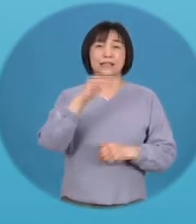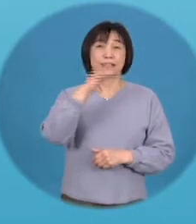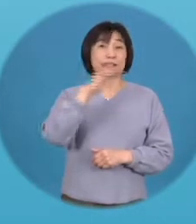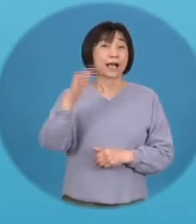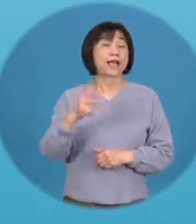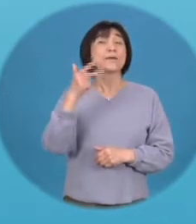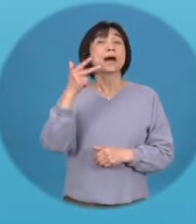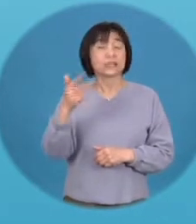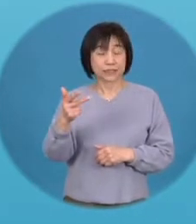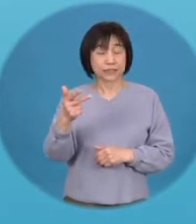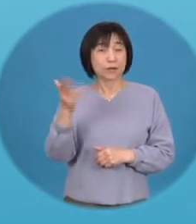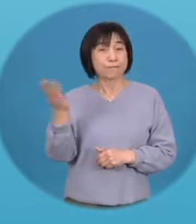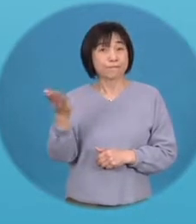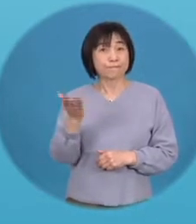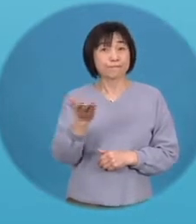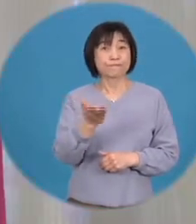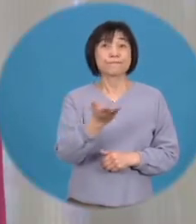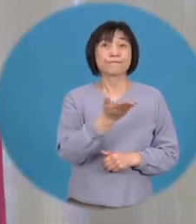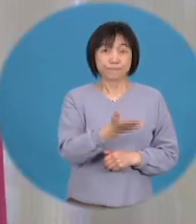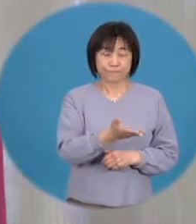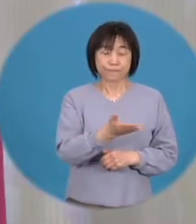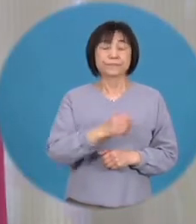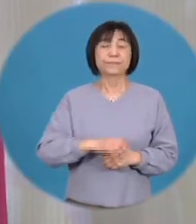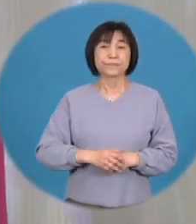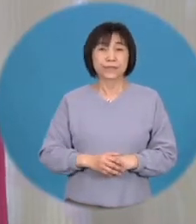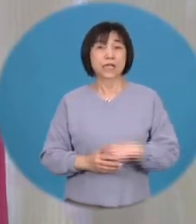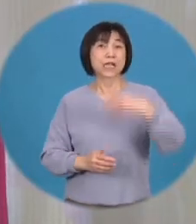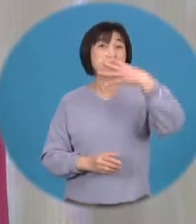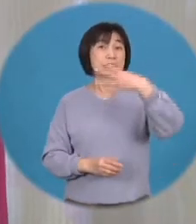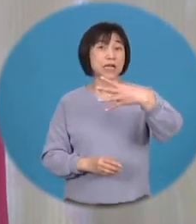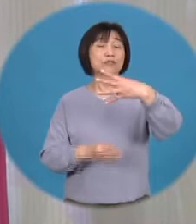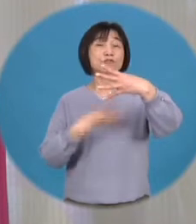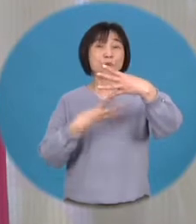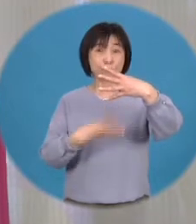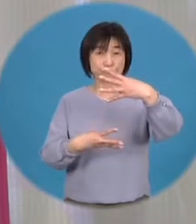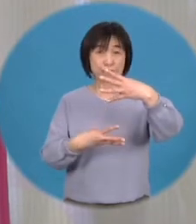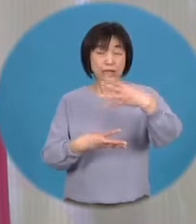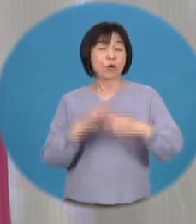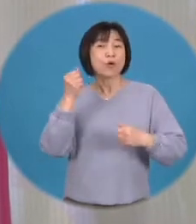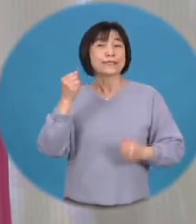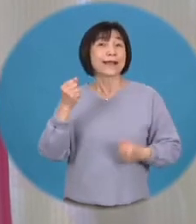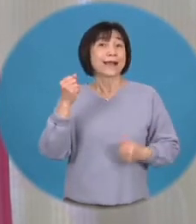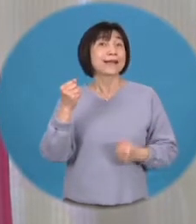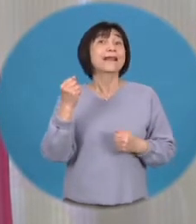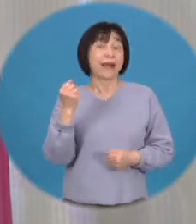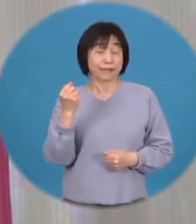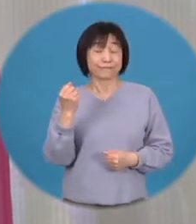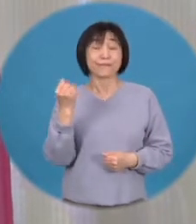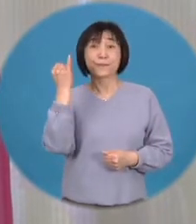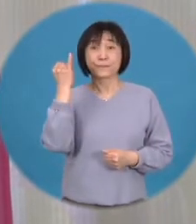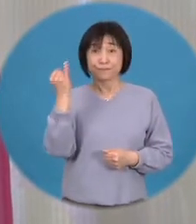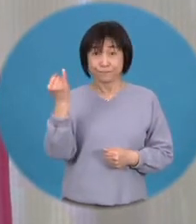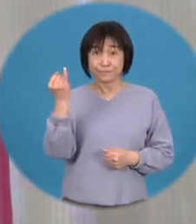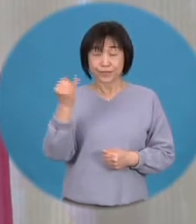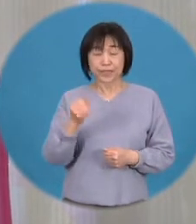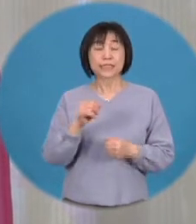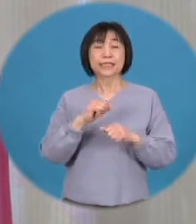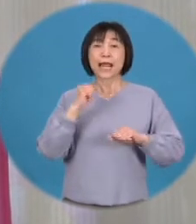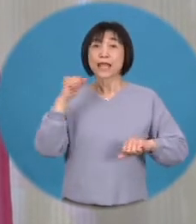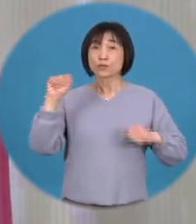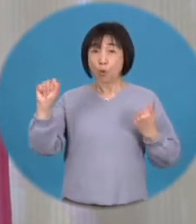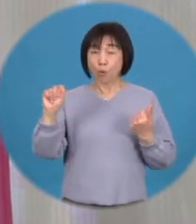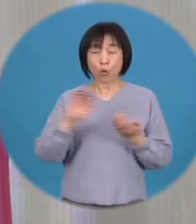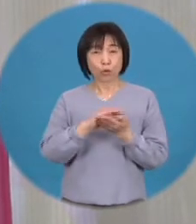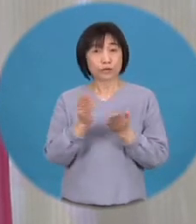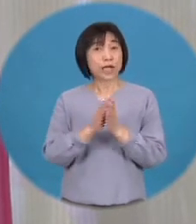息づく町高山市へ。初日のオリンピック聖火ランナーの一人、タレントの塚本あかりさんにお話